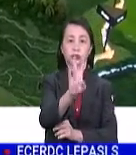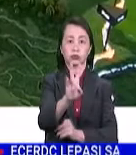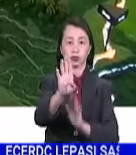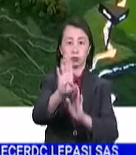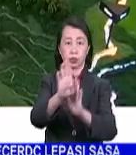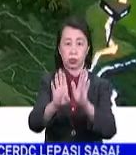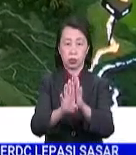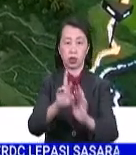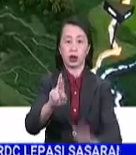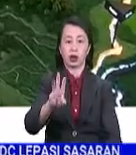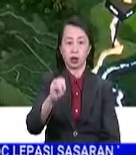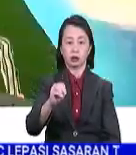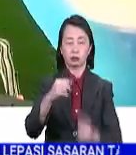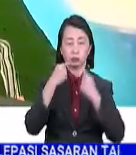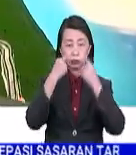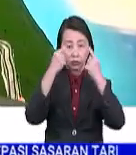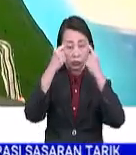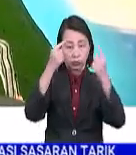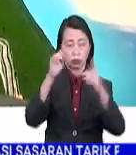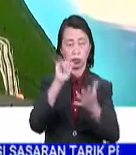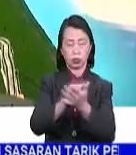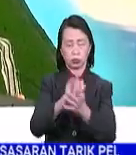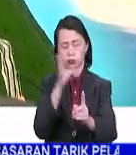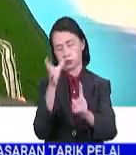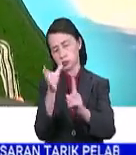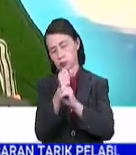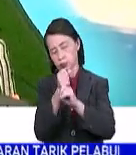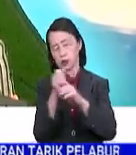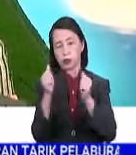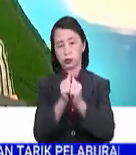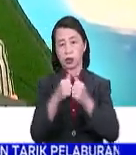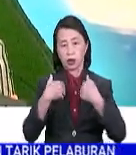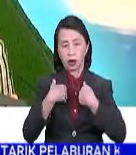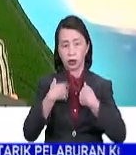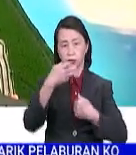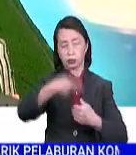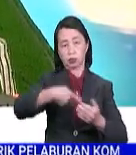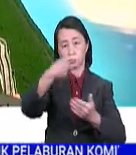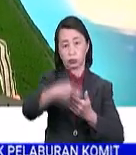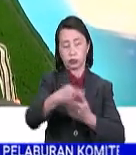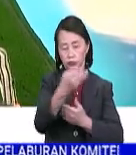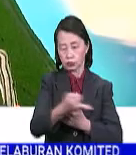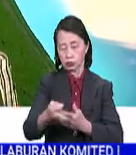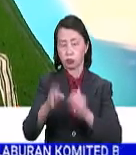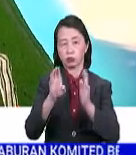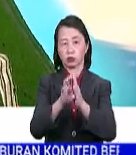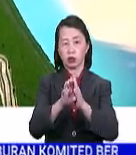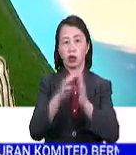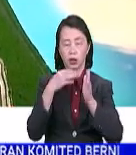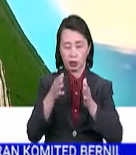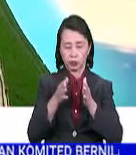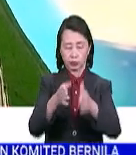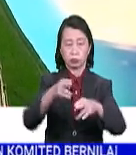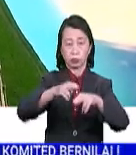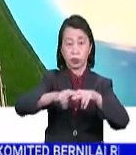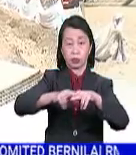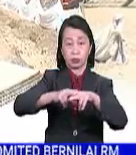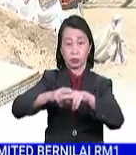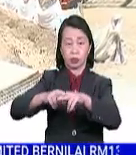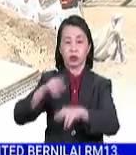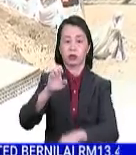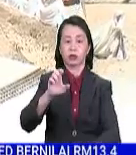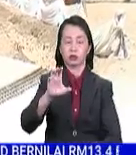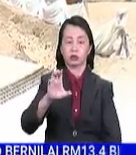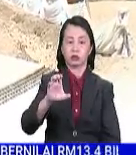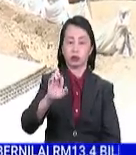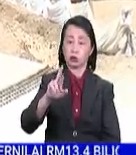7 Medan Ringgit pencapaian itu disasarkan dengan adanya Project infrastruktur seperti Project laluan real pantai time